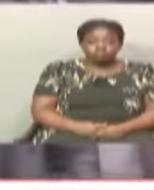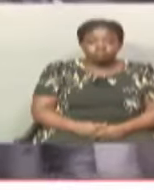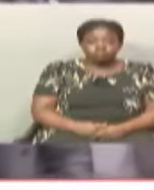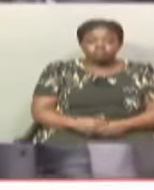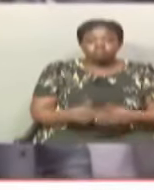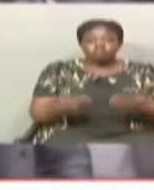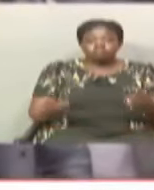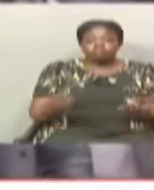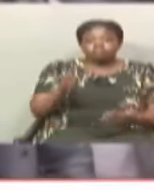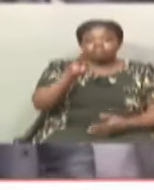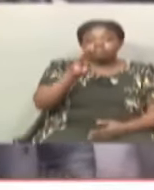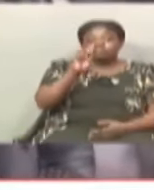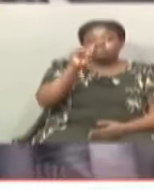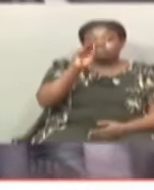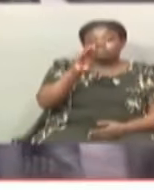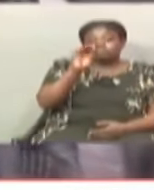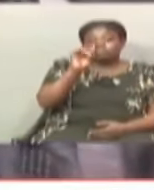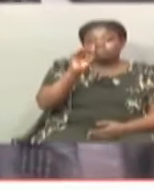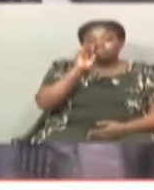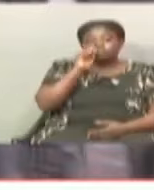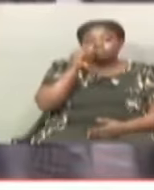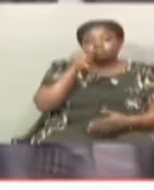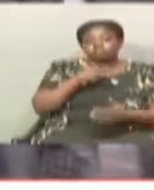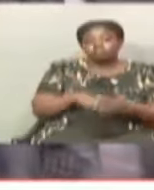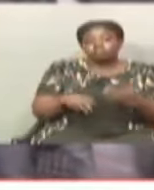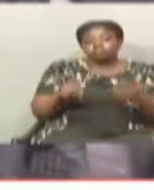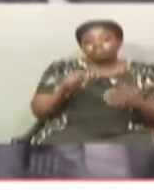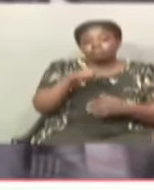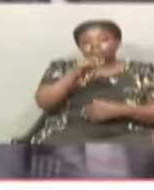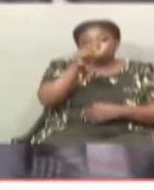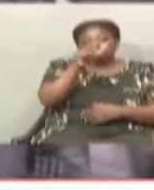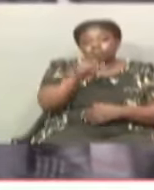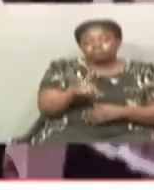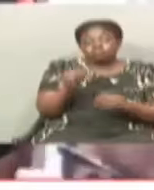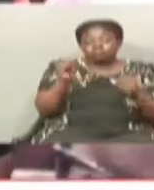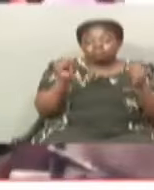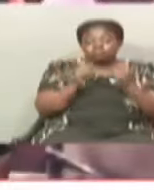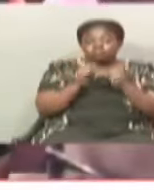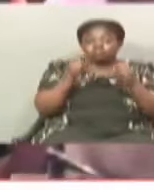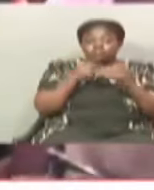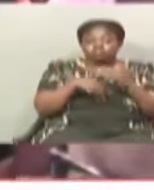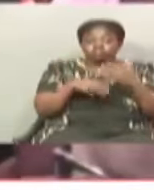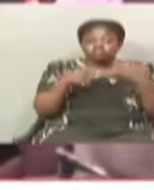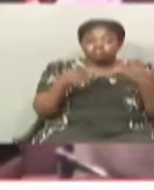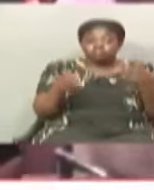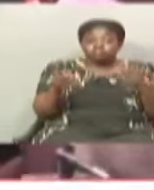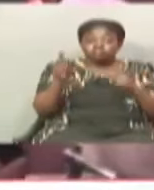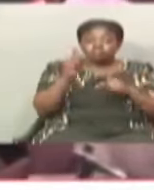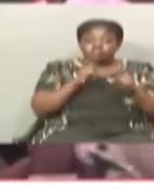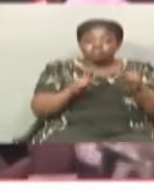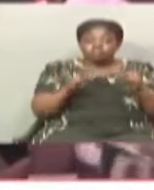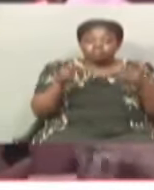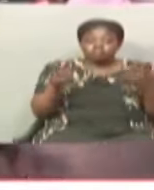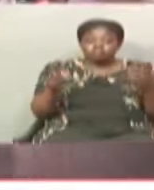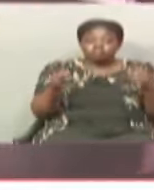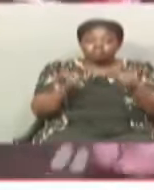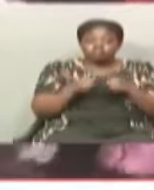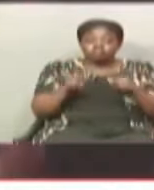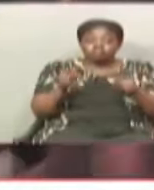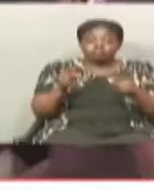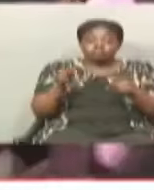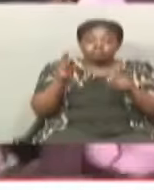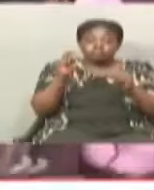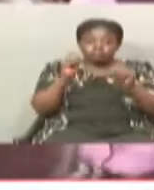Yekyagulanya avumidde ensimbi ennyingi ezisabibwa amalwaliro buli muntu alwala n'agamba nti ebyembiwadde ng'abantu nga semakula ne banne balina obusobozi